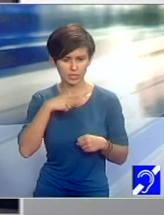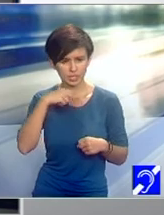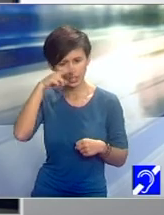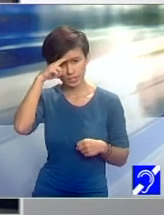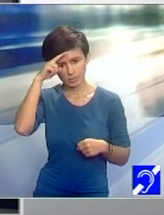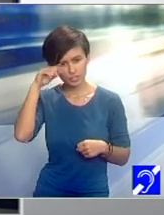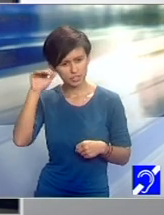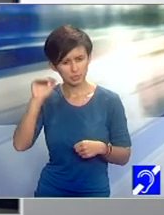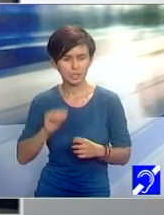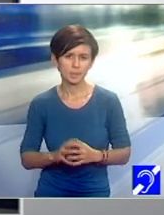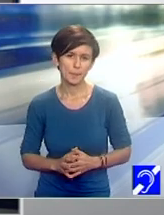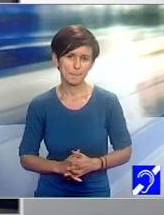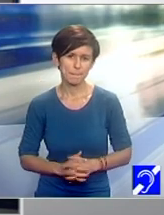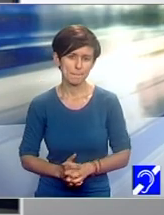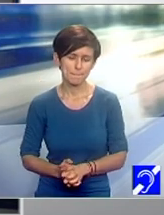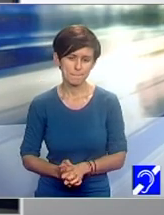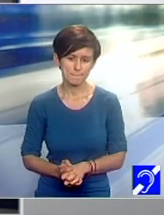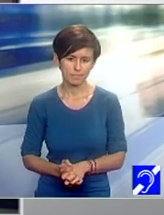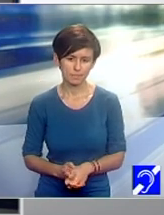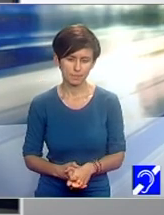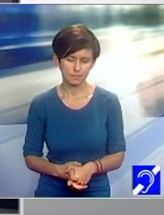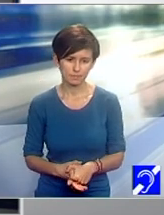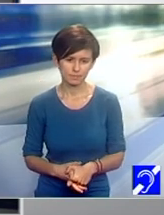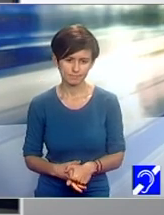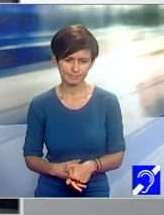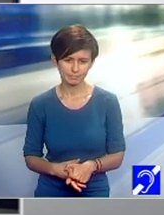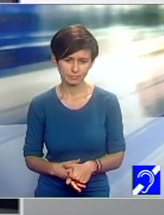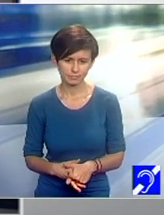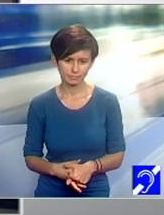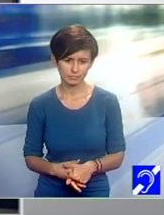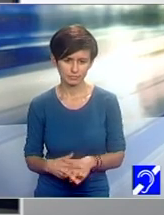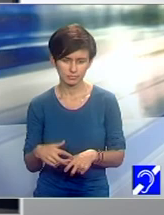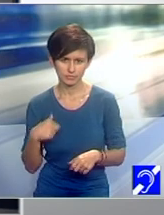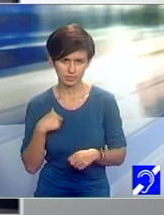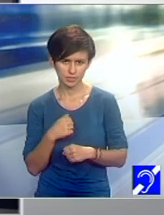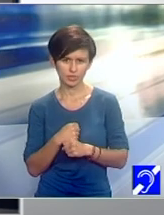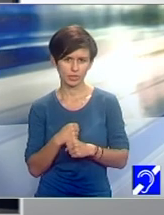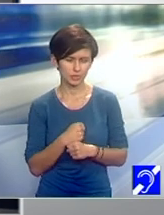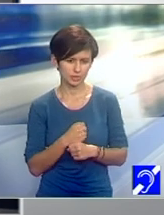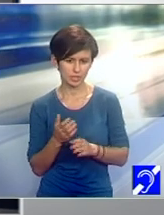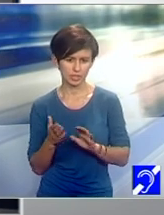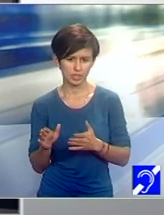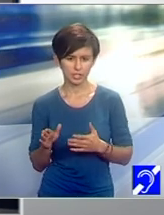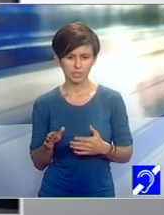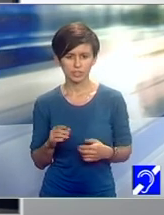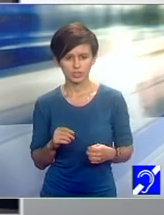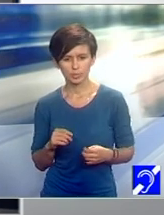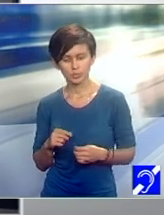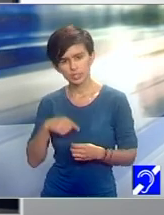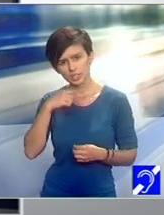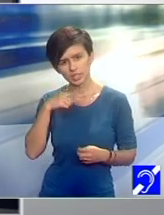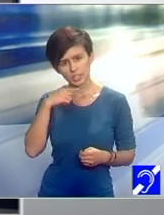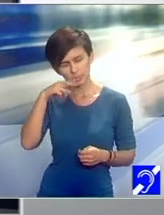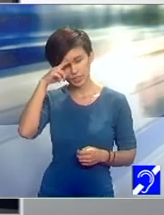frumoasă întrebare! Și eu am studiat la început la litere în limba germană, deci